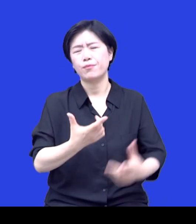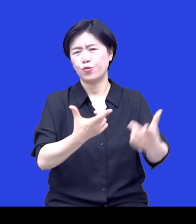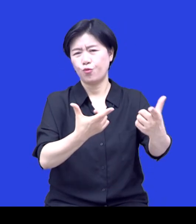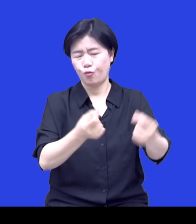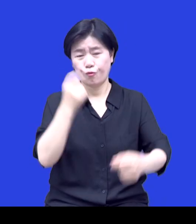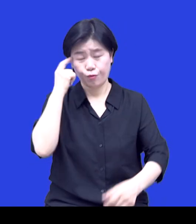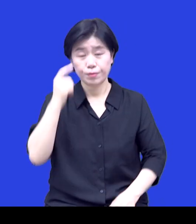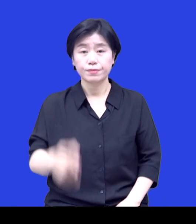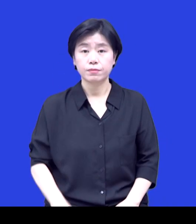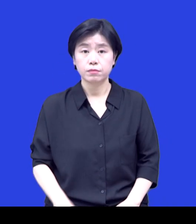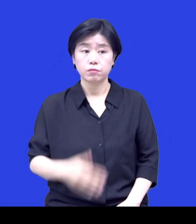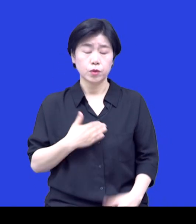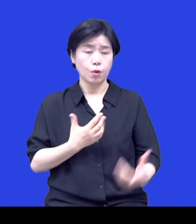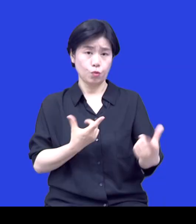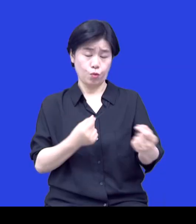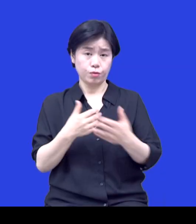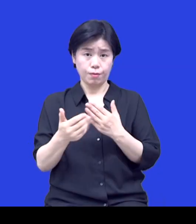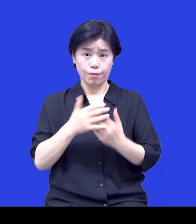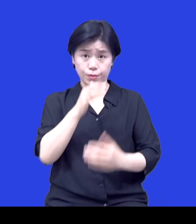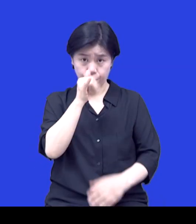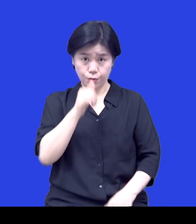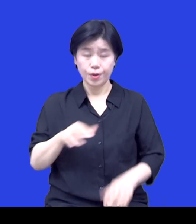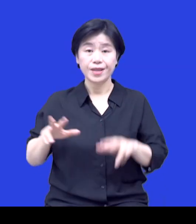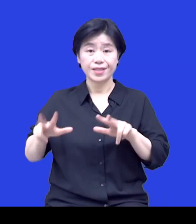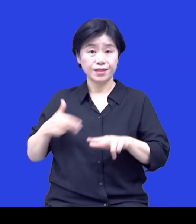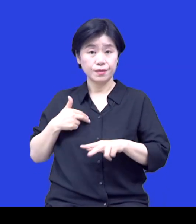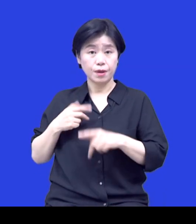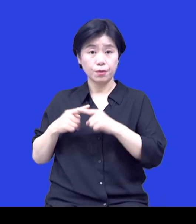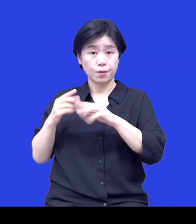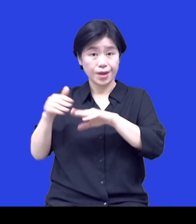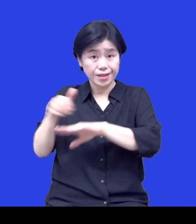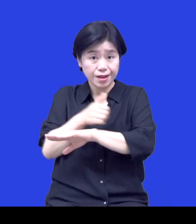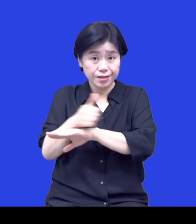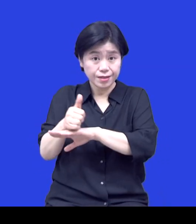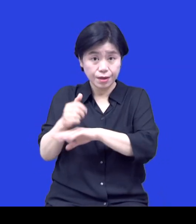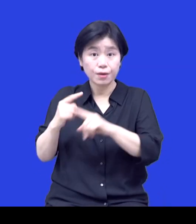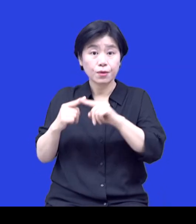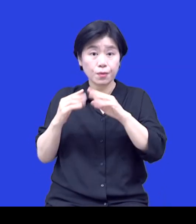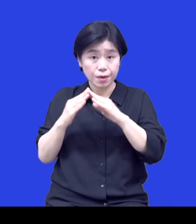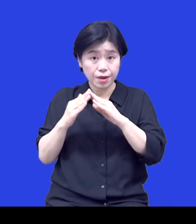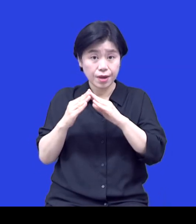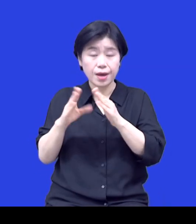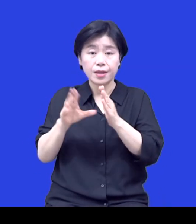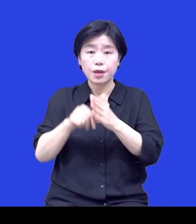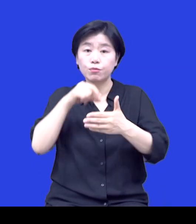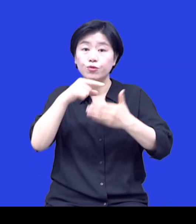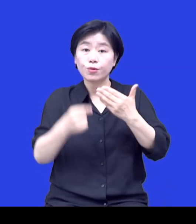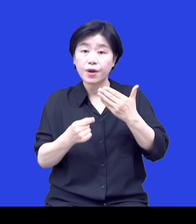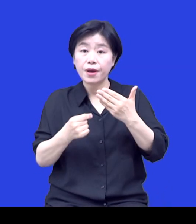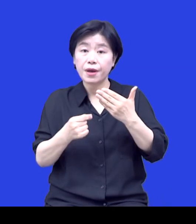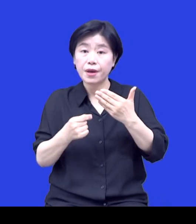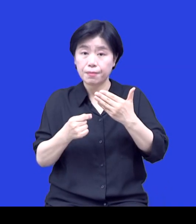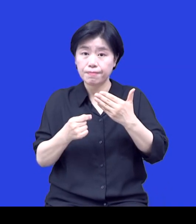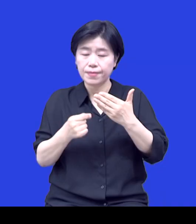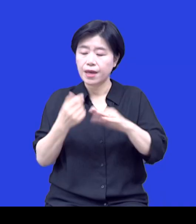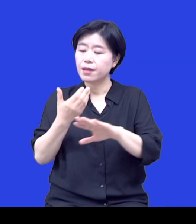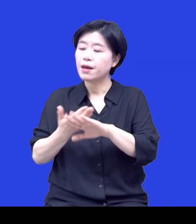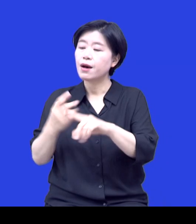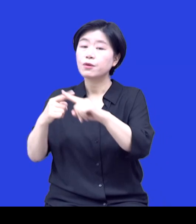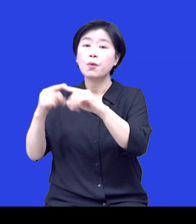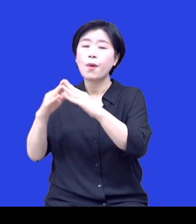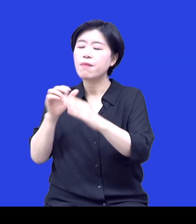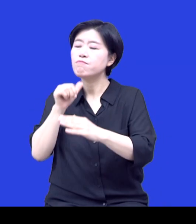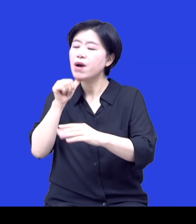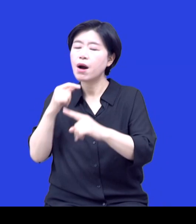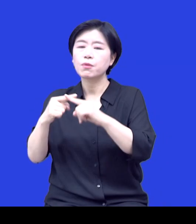예. 제가 지금 다니는 조 목사님 교회에서 저희가 한 달에 한 번씩 무별 예배라고 해서 흩어져서 예배를 드려라 해서 네. 이제 가난한